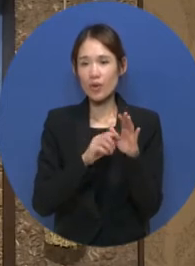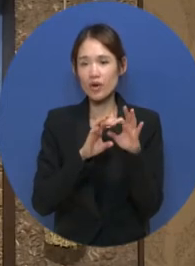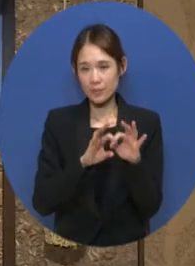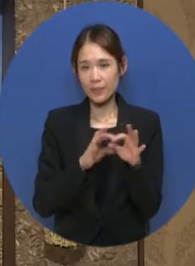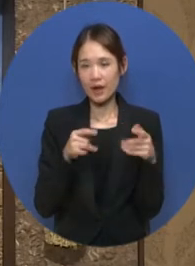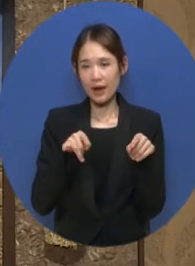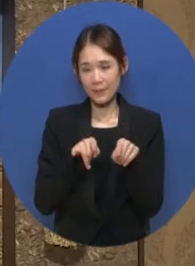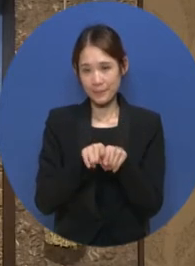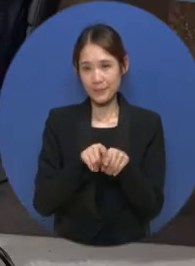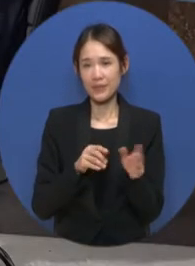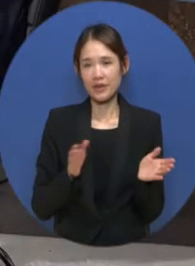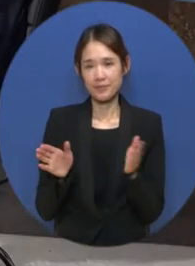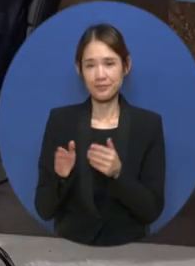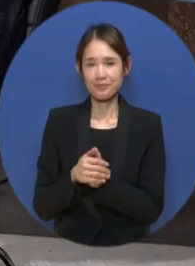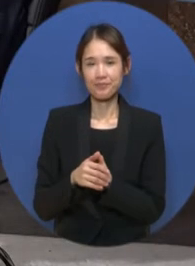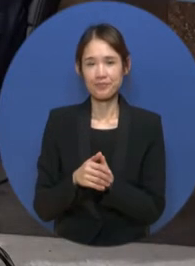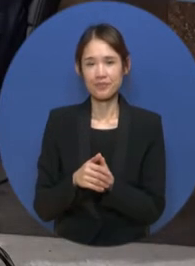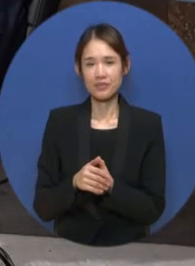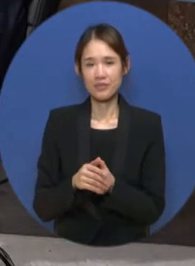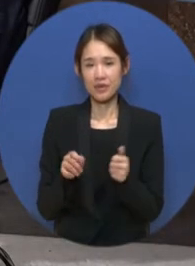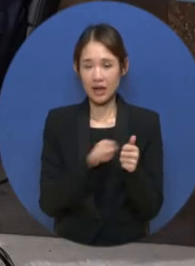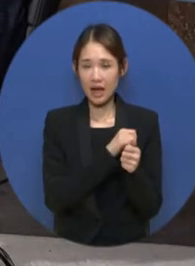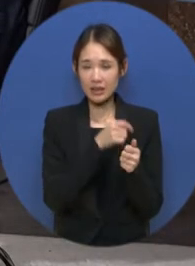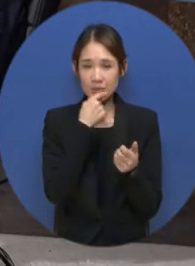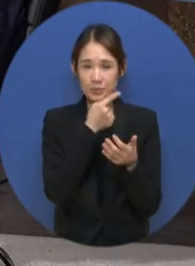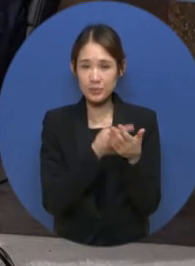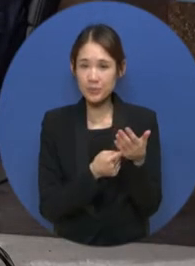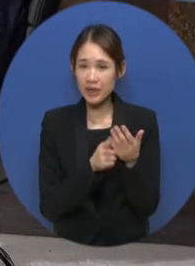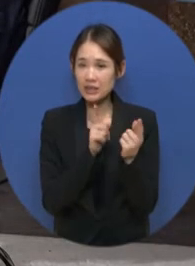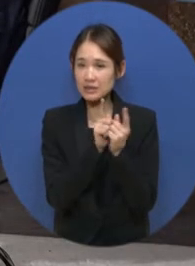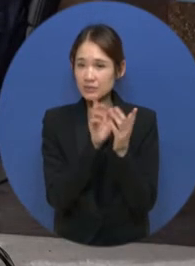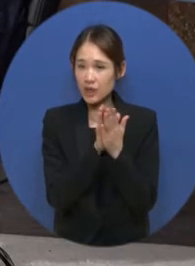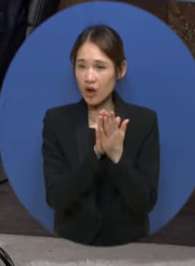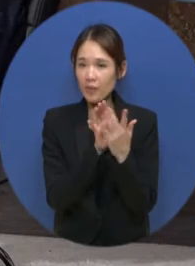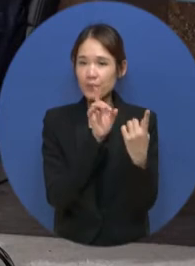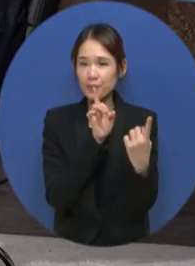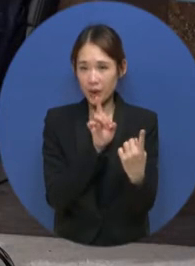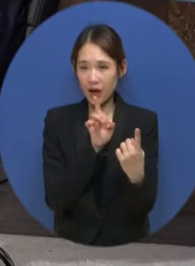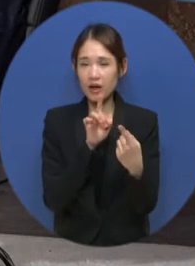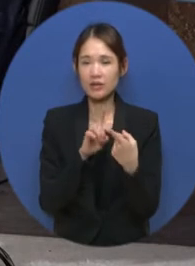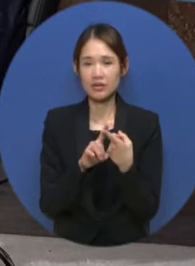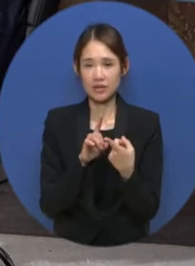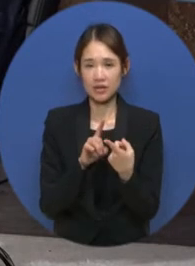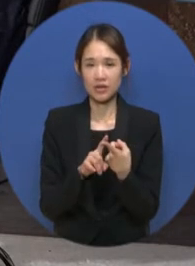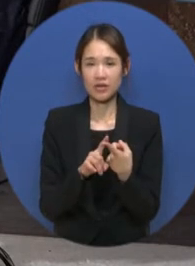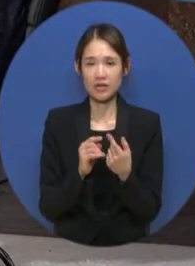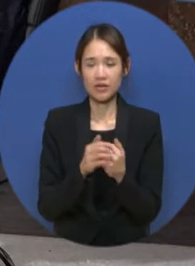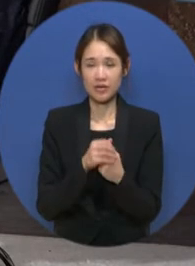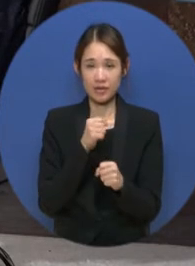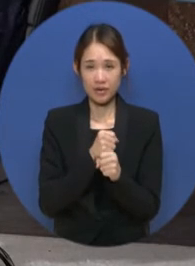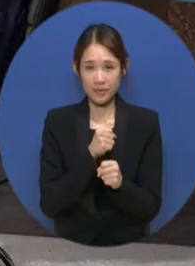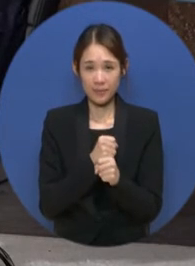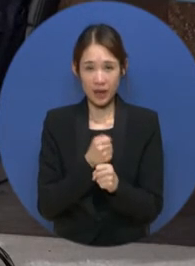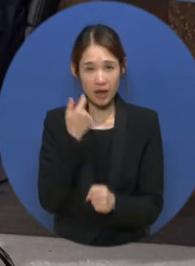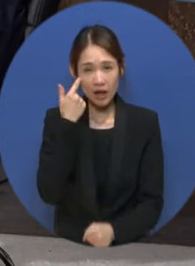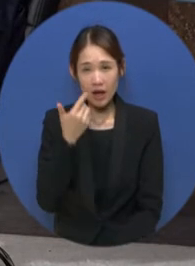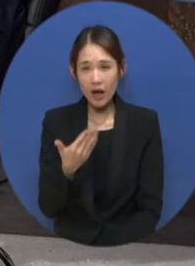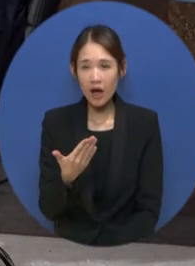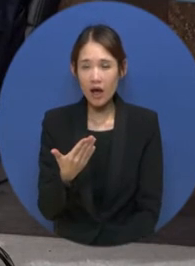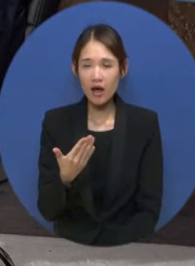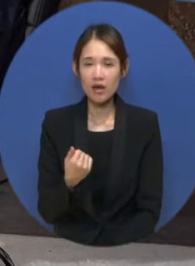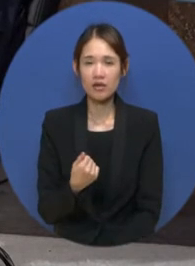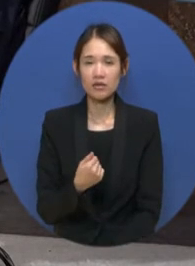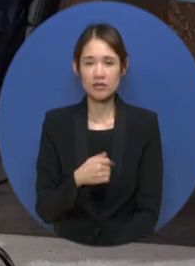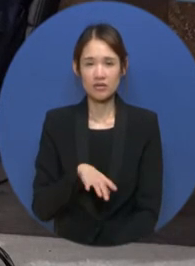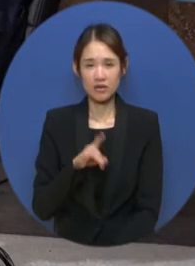했었습니다 그 학대 피해 당사자 분들을 대상으로 안 되신 건가요 그럼